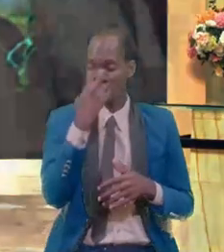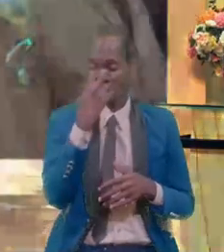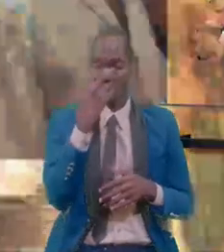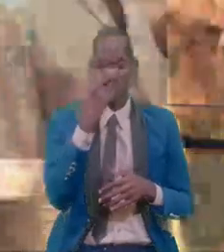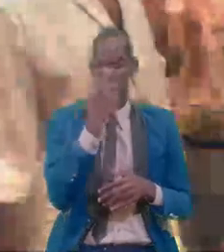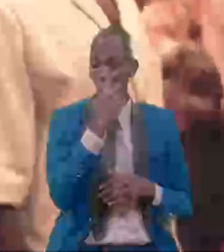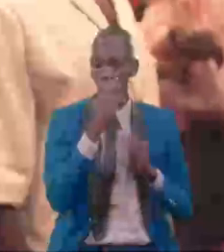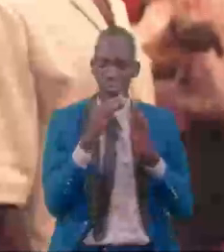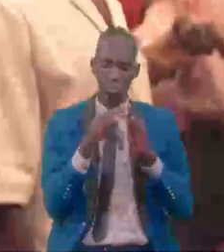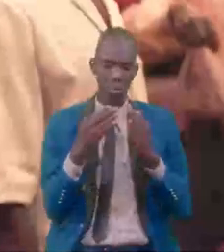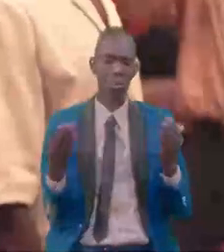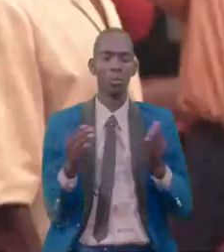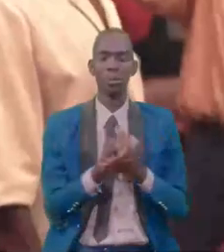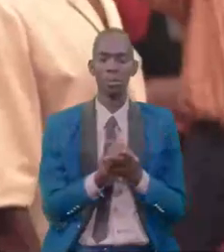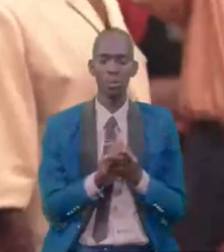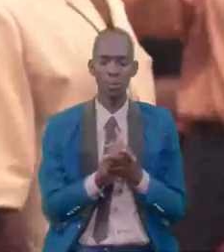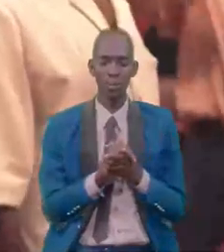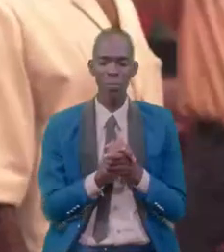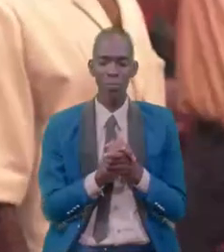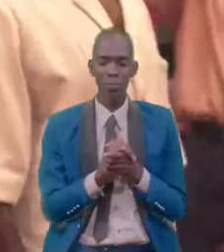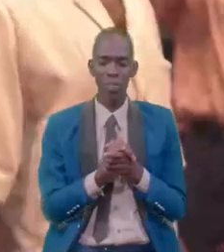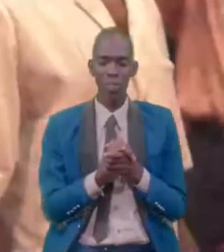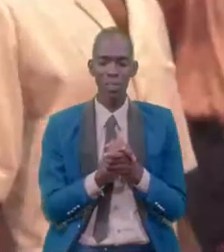Les yeux aveugles vont s'ouvrir.